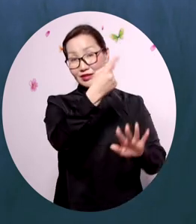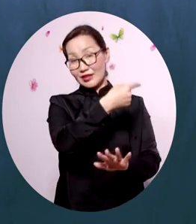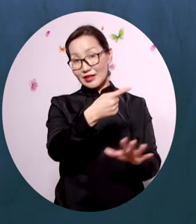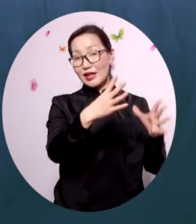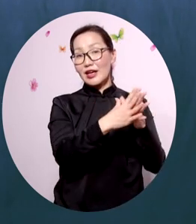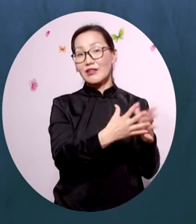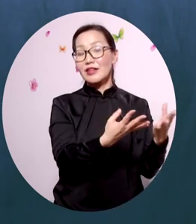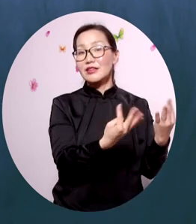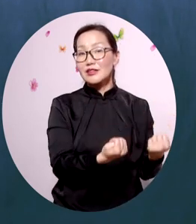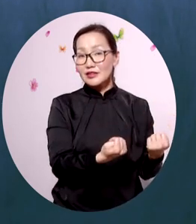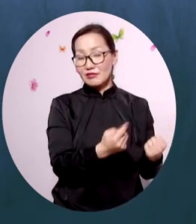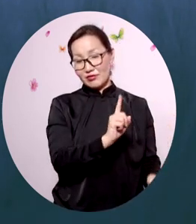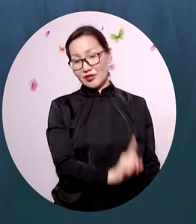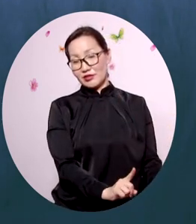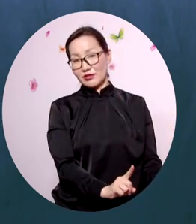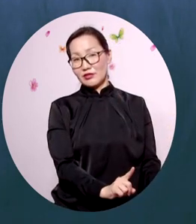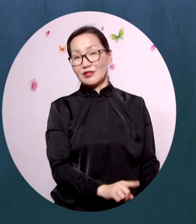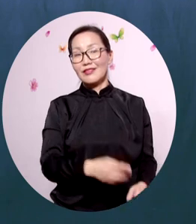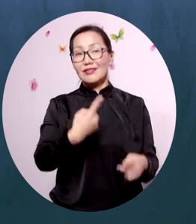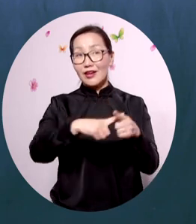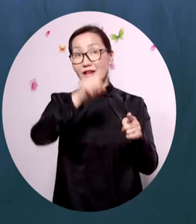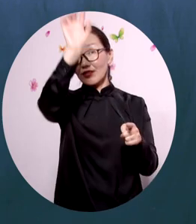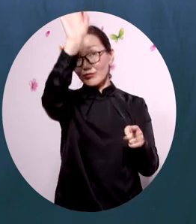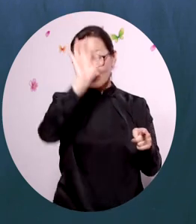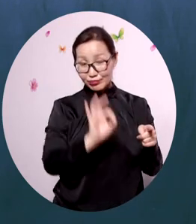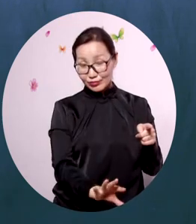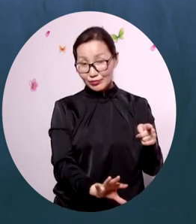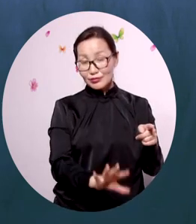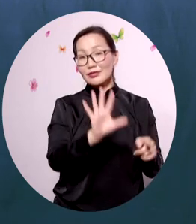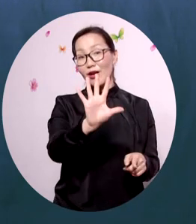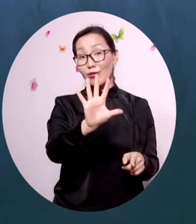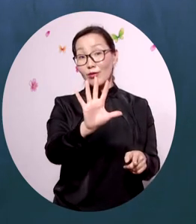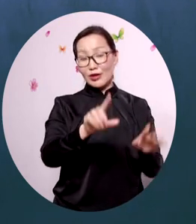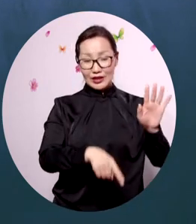11-ээс 10-ыг асаад 1. Дараагийн орон маань 5.